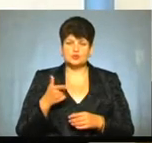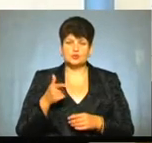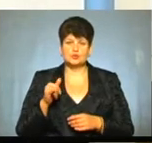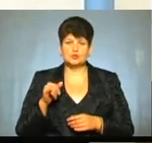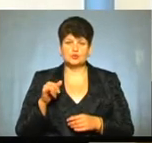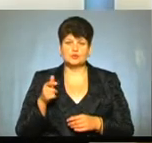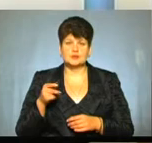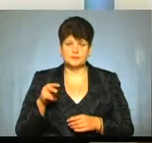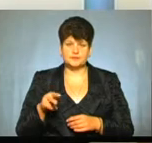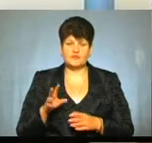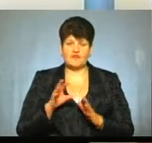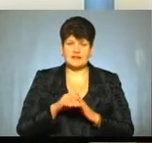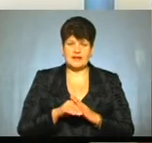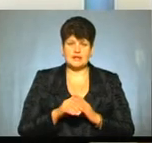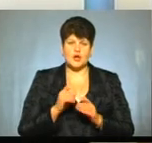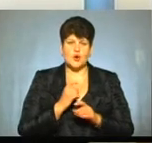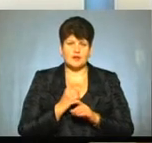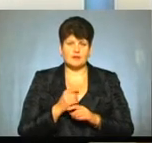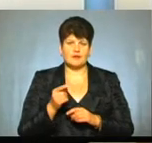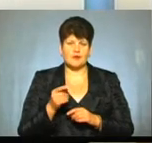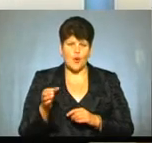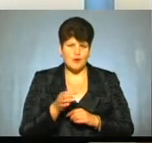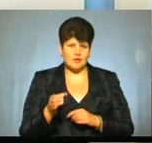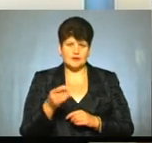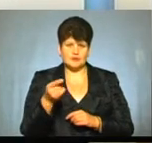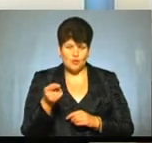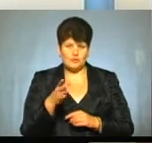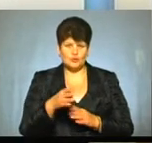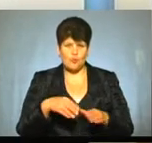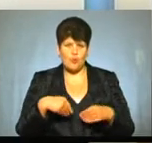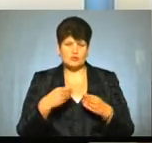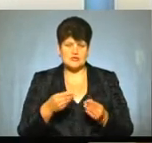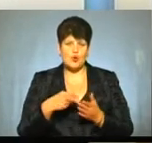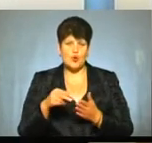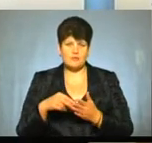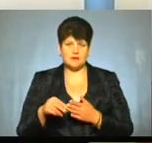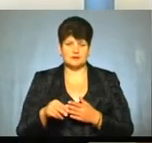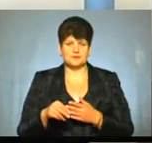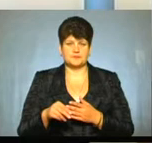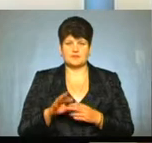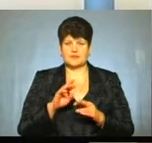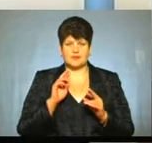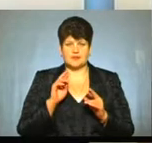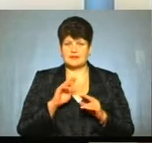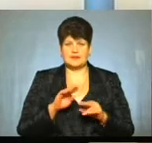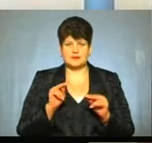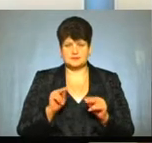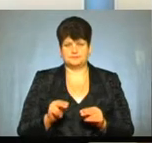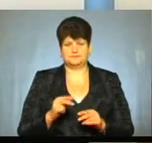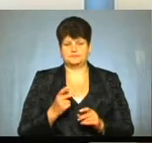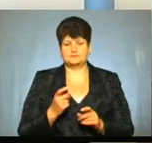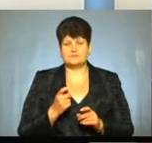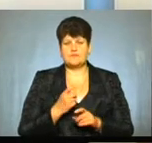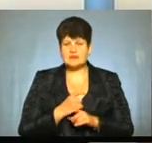Гуглі введете горілка, там Тернопіль, так, і вам, тобто, будуть пропозиції купити нелегально спирт. Так, тобто це говорить